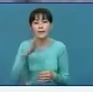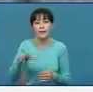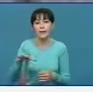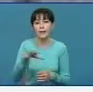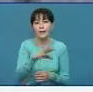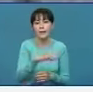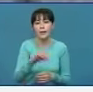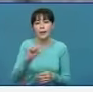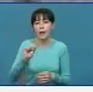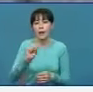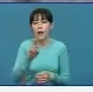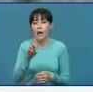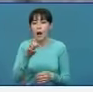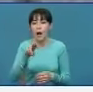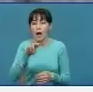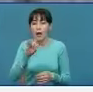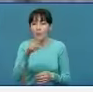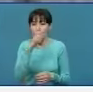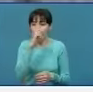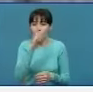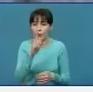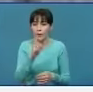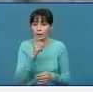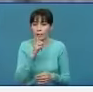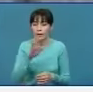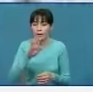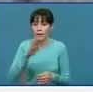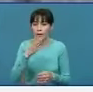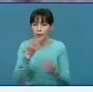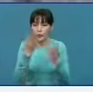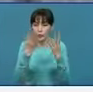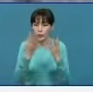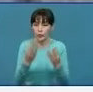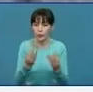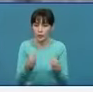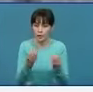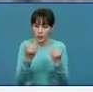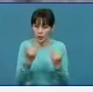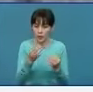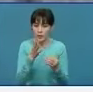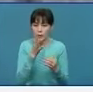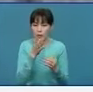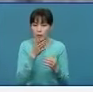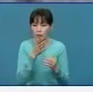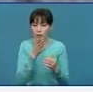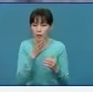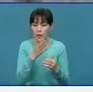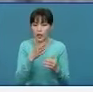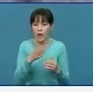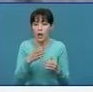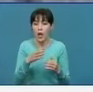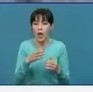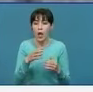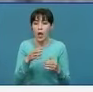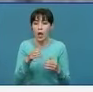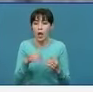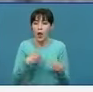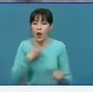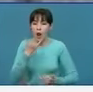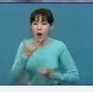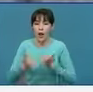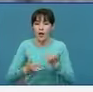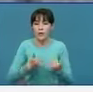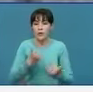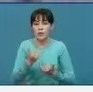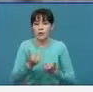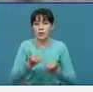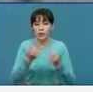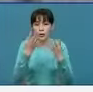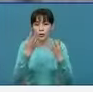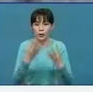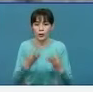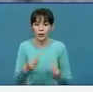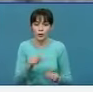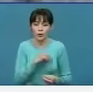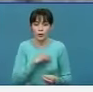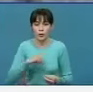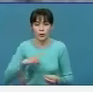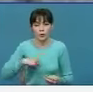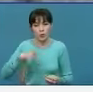ақпан айында болатын әулие Валентин күнін қазіргі уақытқа ғашықтар күні деп өздерін солай жан дүниесіне сіңіріп